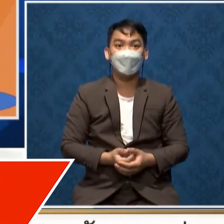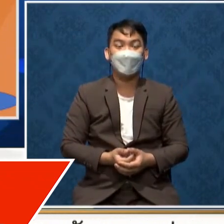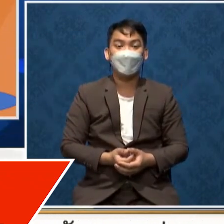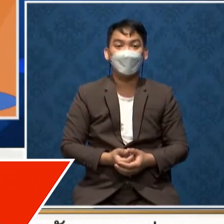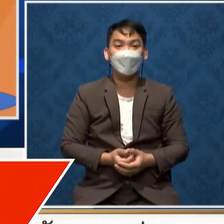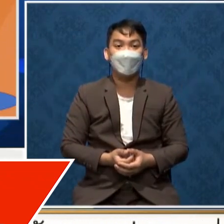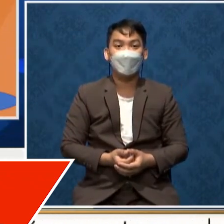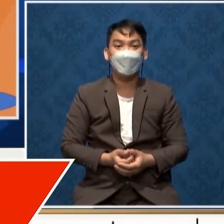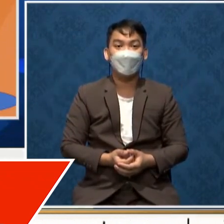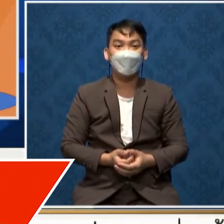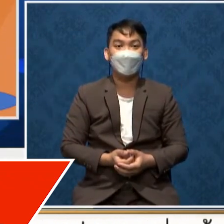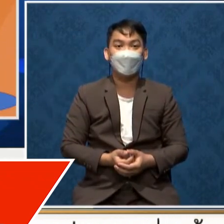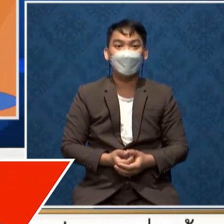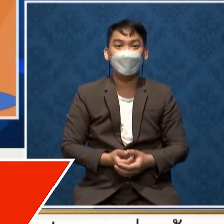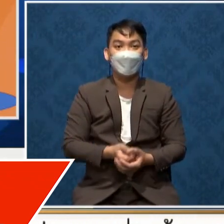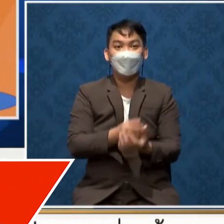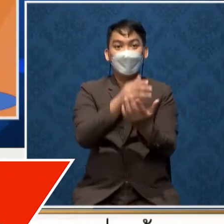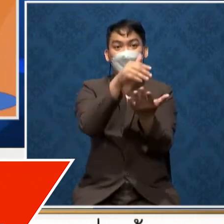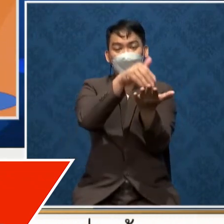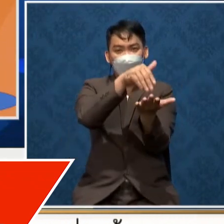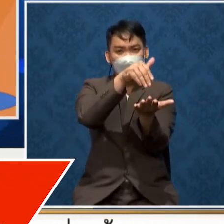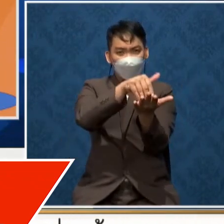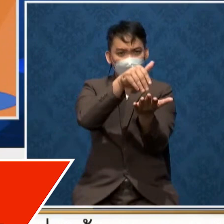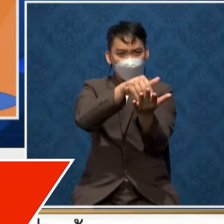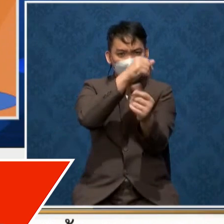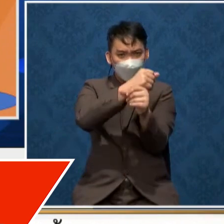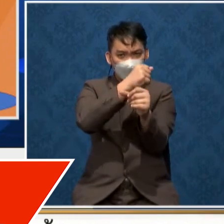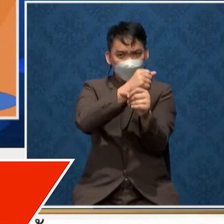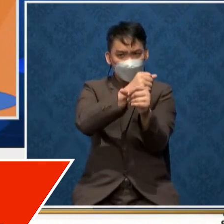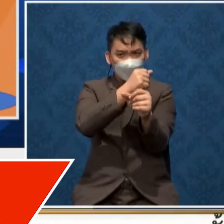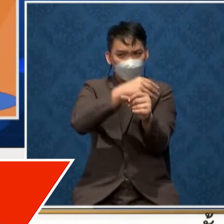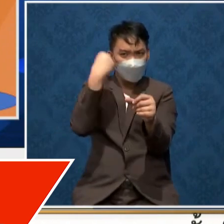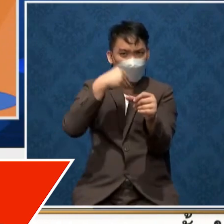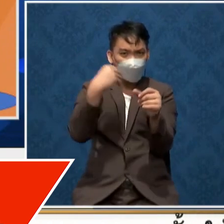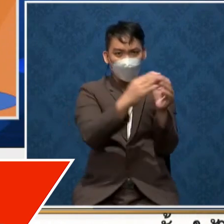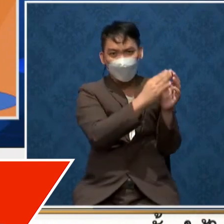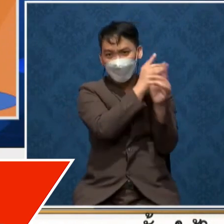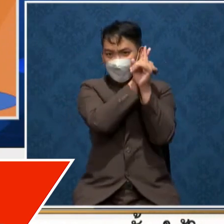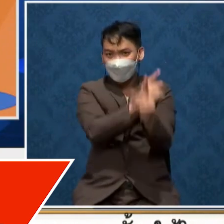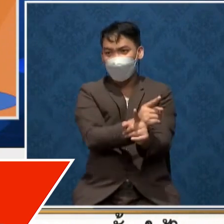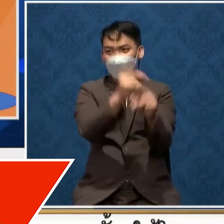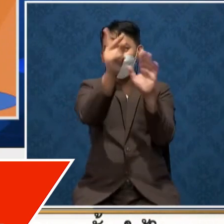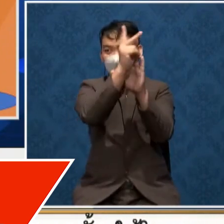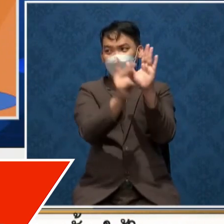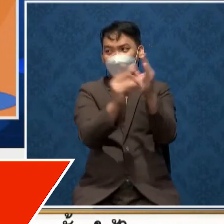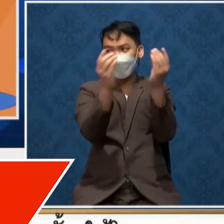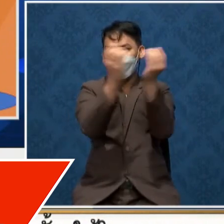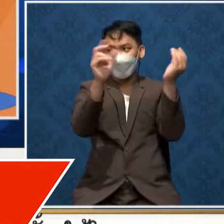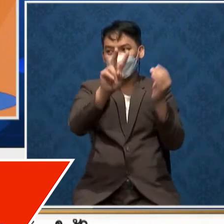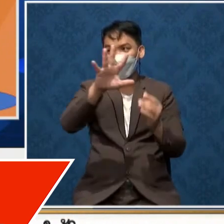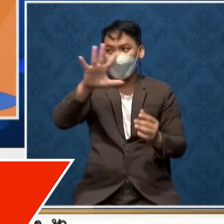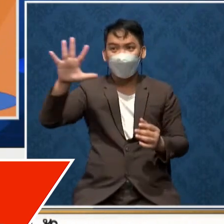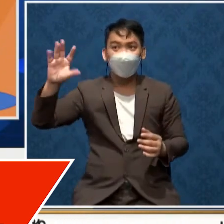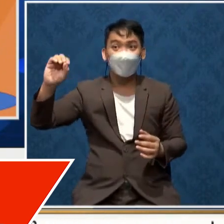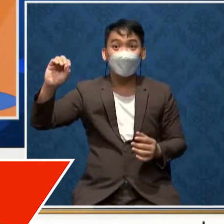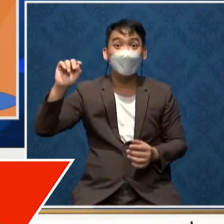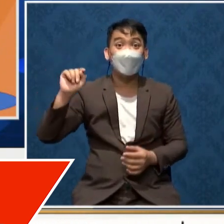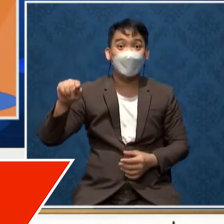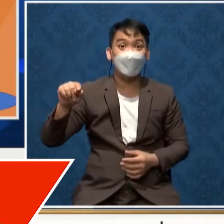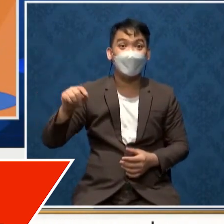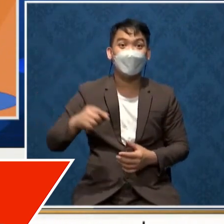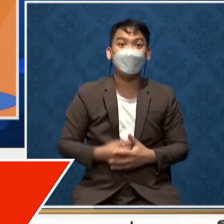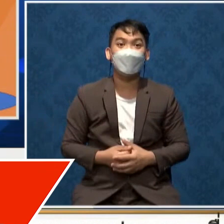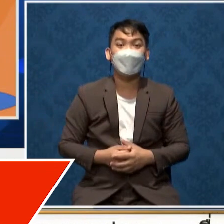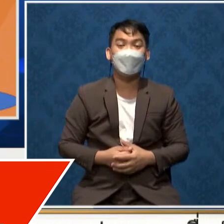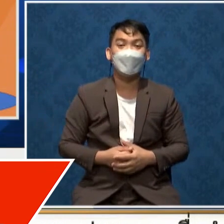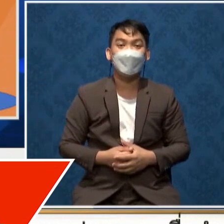งหลักการเช่นเดียวกับที่เคยปฏิบัติในรัฐธรรมนูญราชอาณาจักรไทยปี2550นะครับก